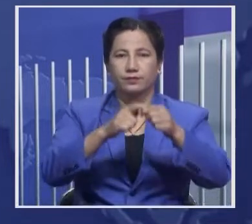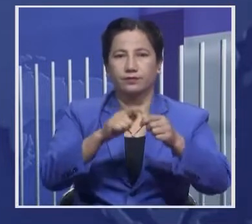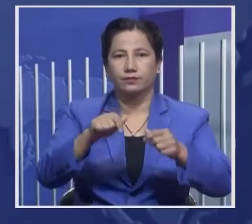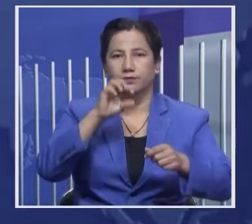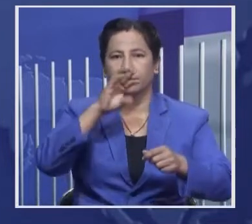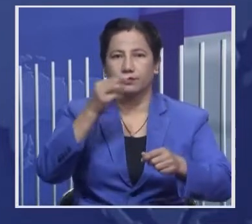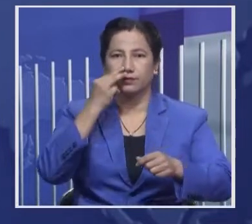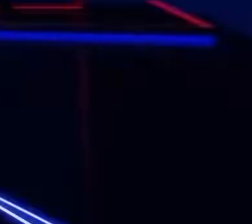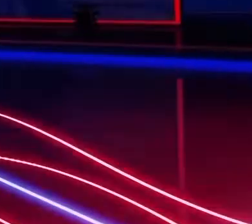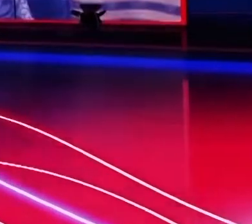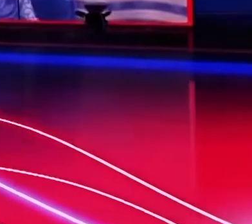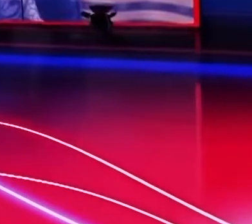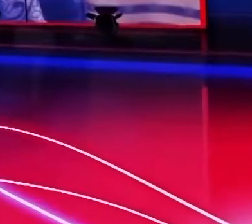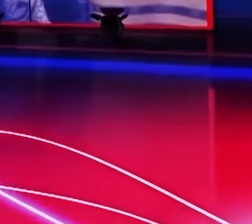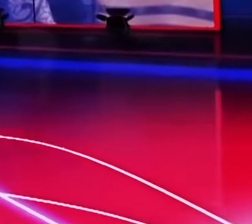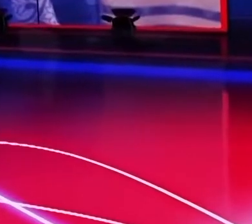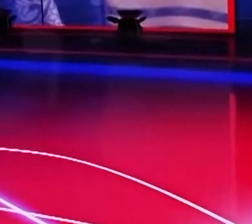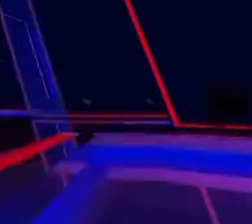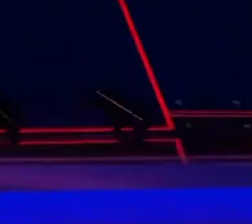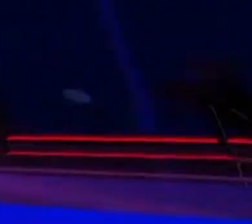आजको आवाजमा।